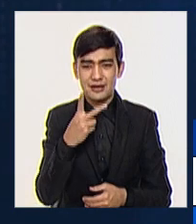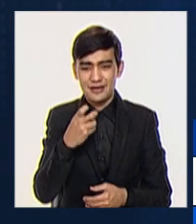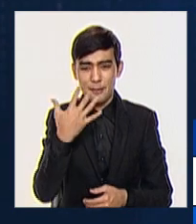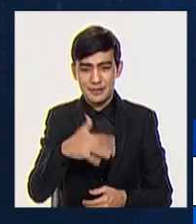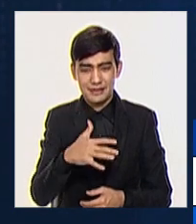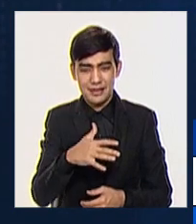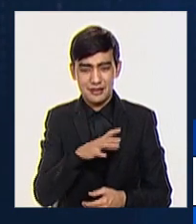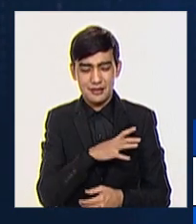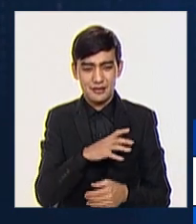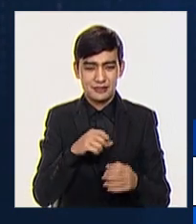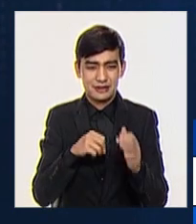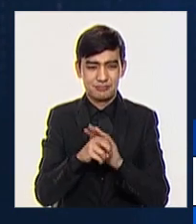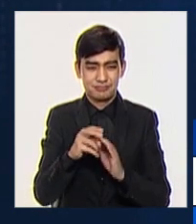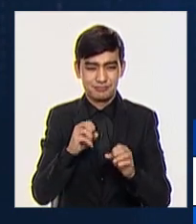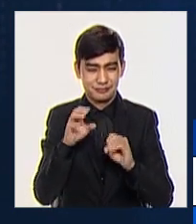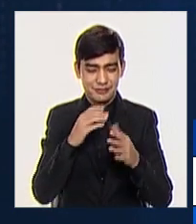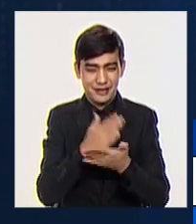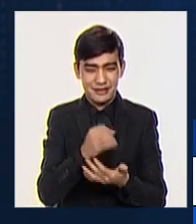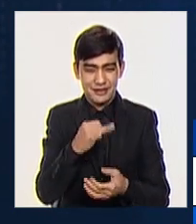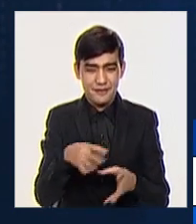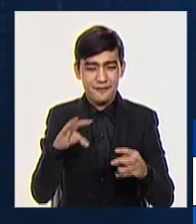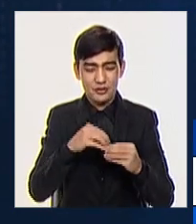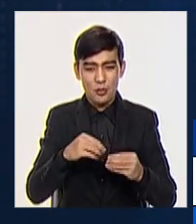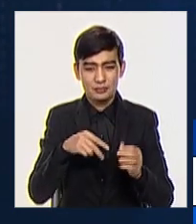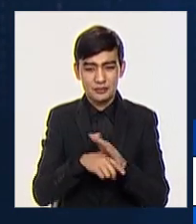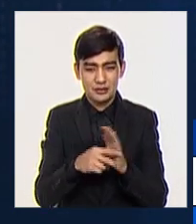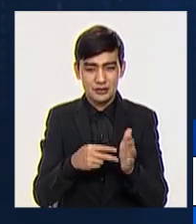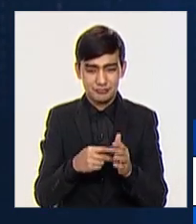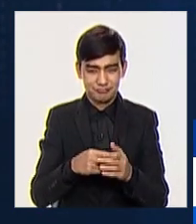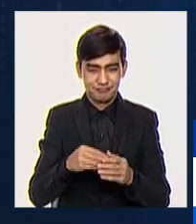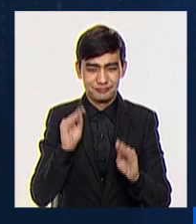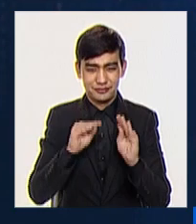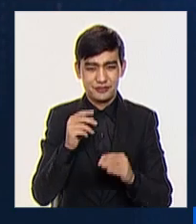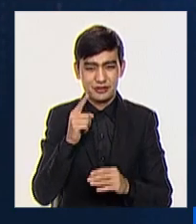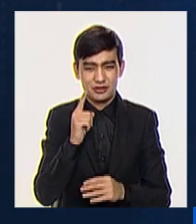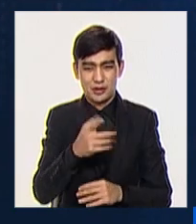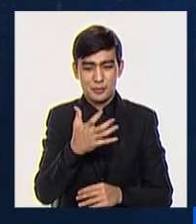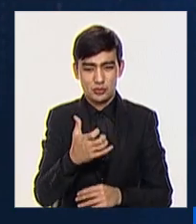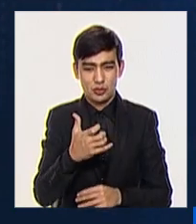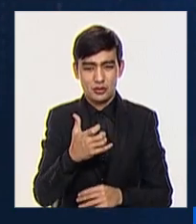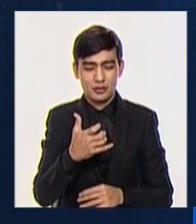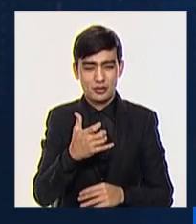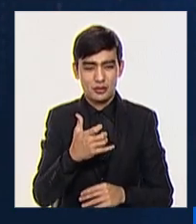250 мелких снежинок. Так все по всей конструкции расположены 1500 гирлянд.